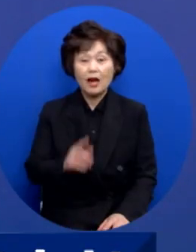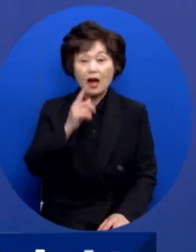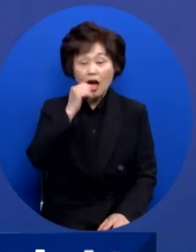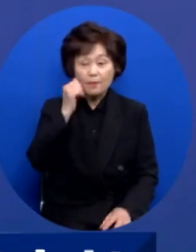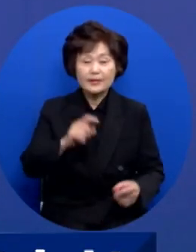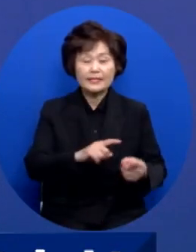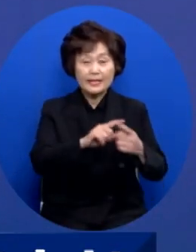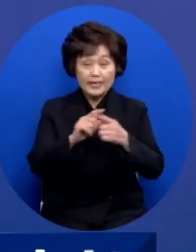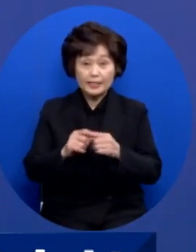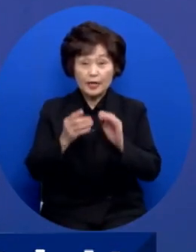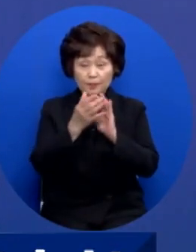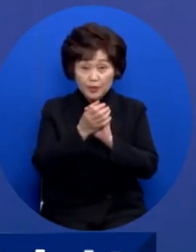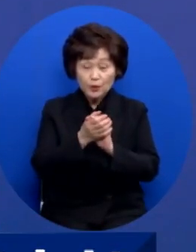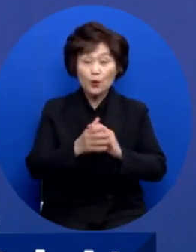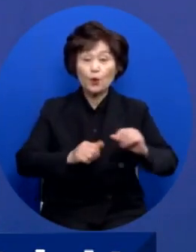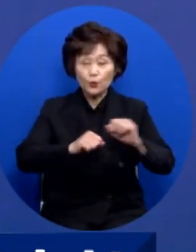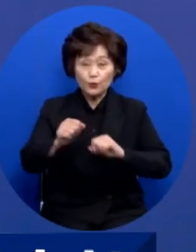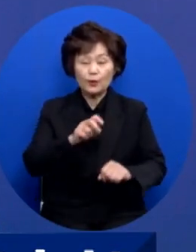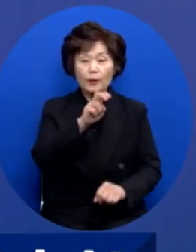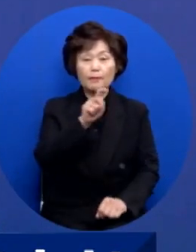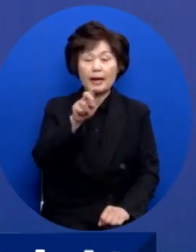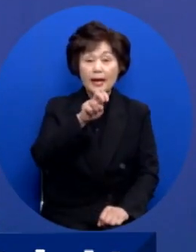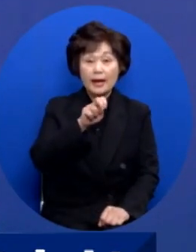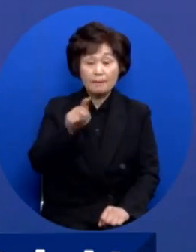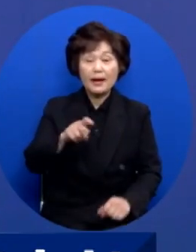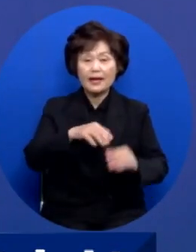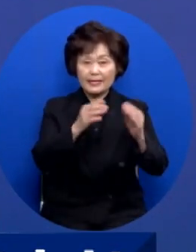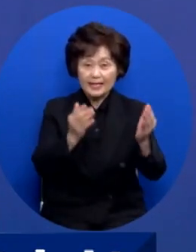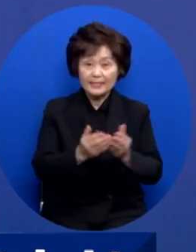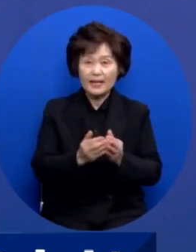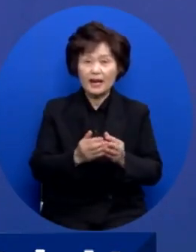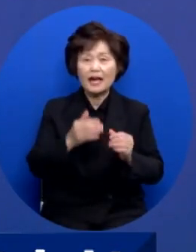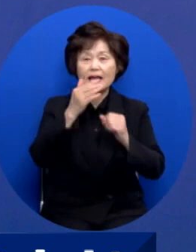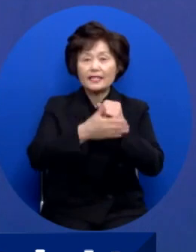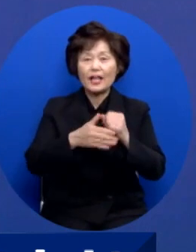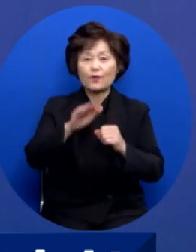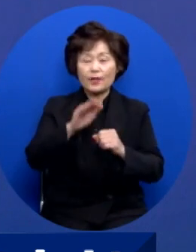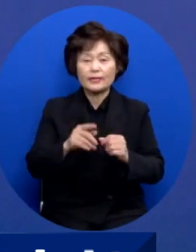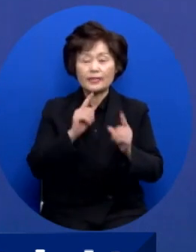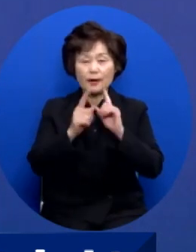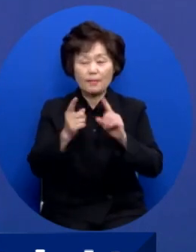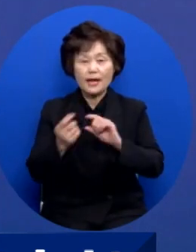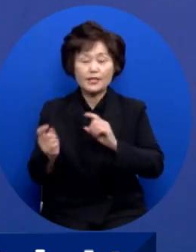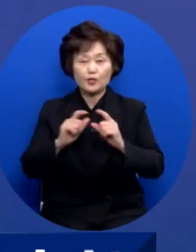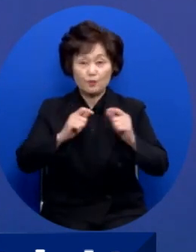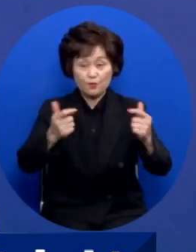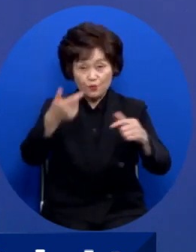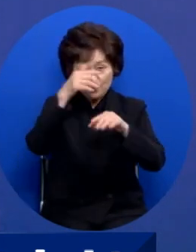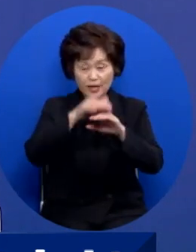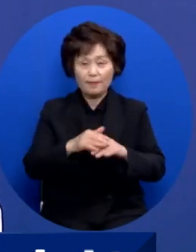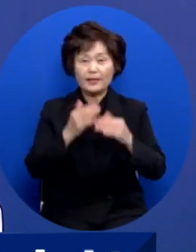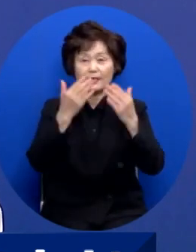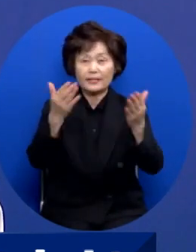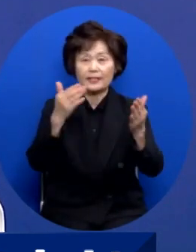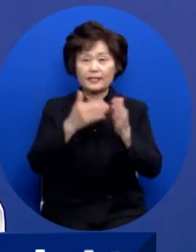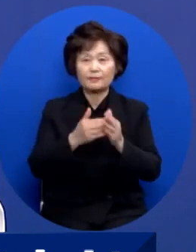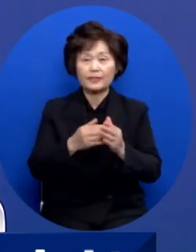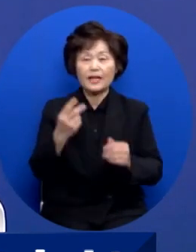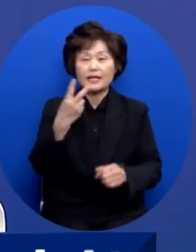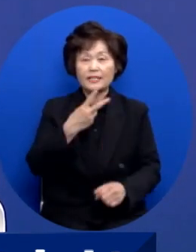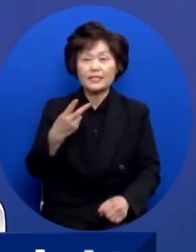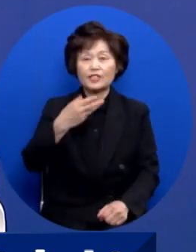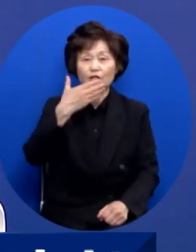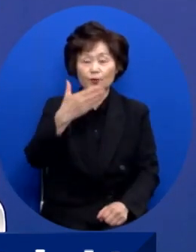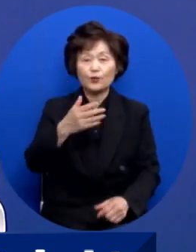어머니 연합 기도 운동인 마마클럽이 지난 4일 대구에서 말씀 부흥회를 가졌습니다. 2009년 부산에서 첫 기도 모임을